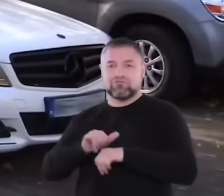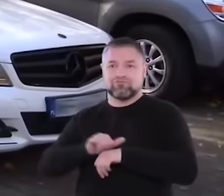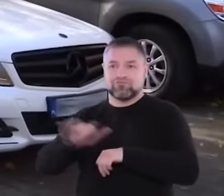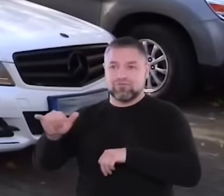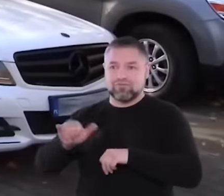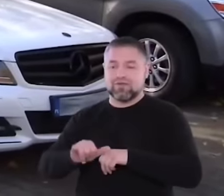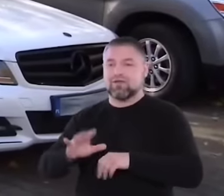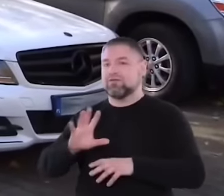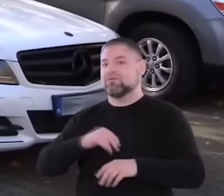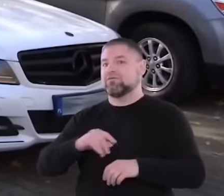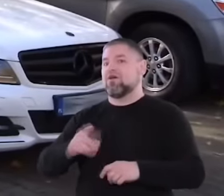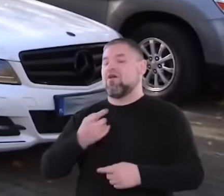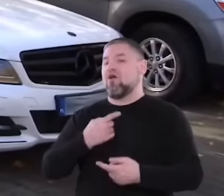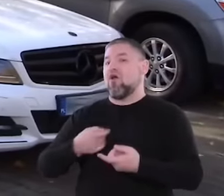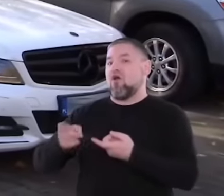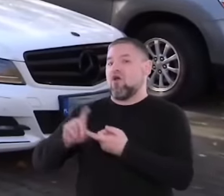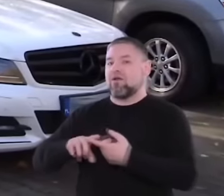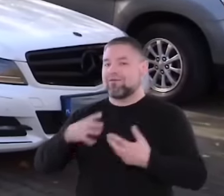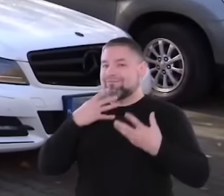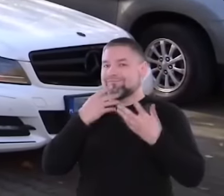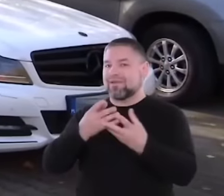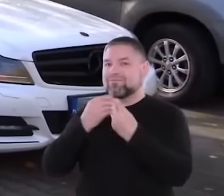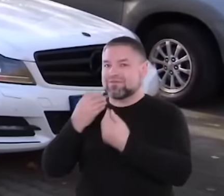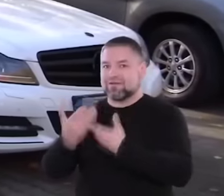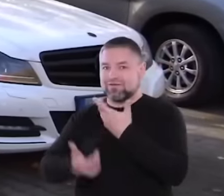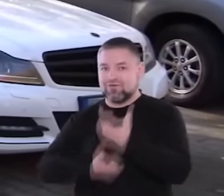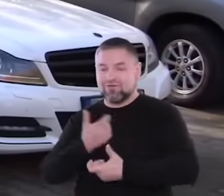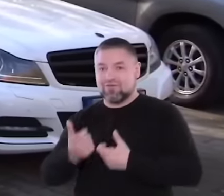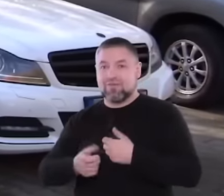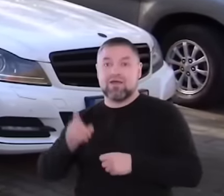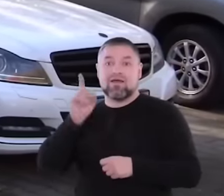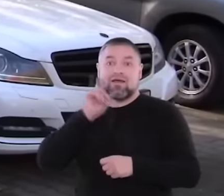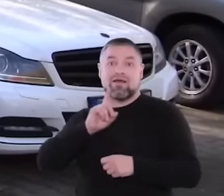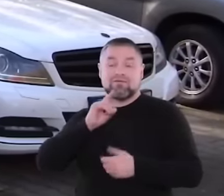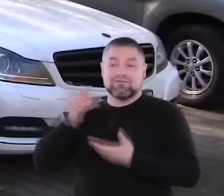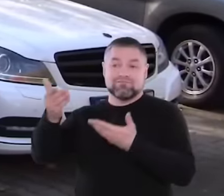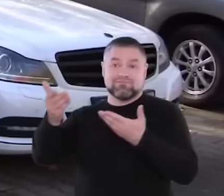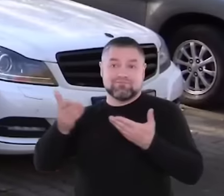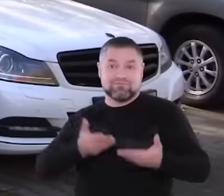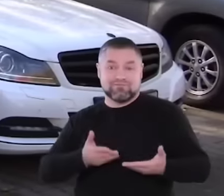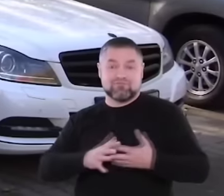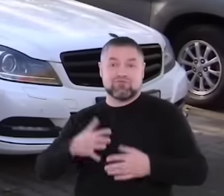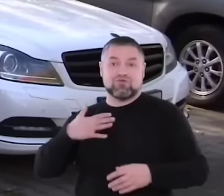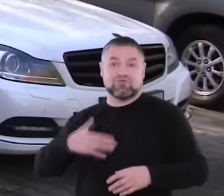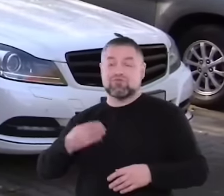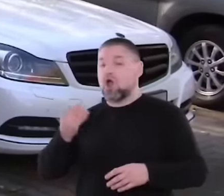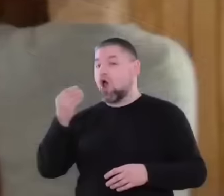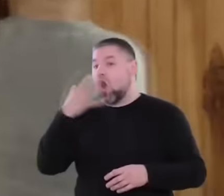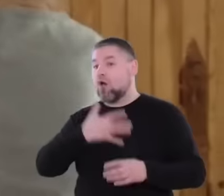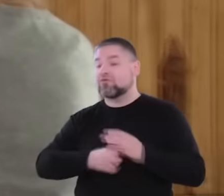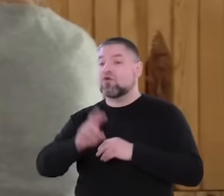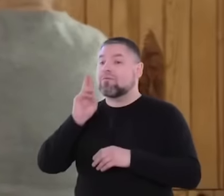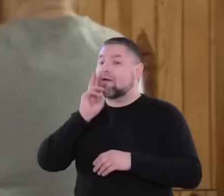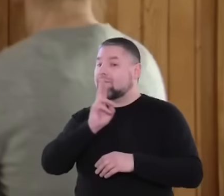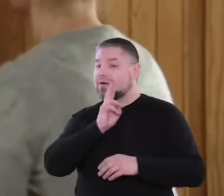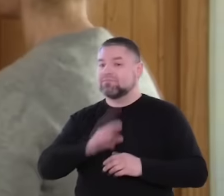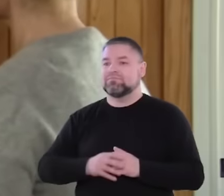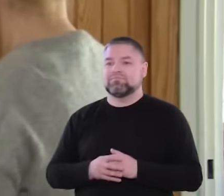W domu obdarowała kochanka kilkoma prezentami, a 30-latek zaprosił kobietę w sobotę na obiad do mamy.